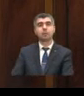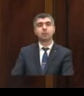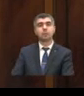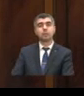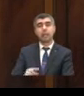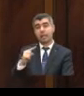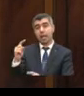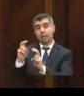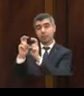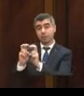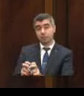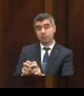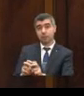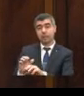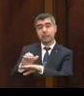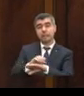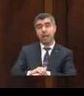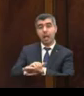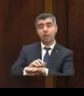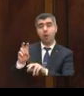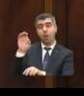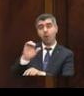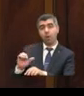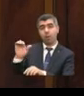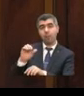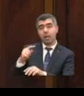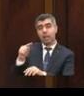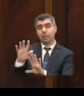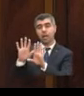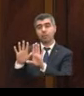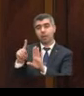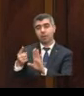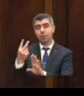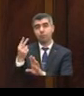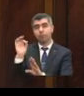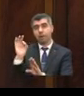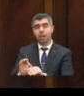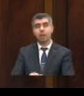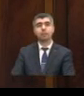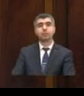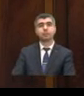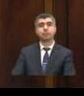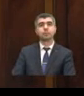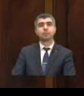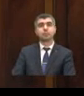النمو الاقتصادي بالاتحاد الأوروبي بناقص 10.2%،